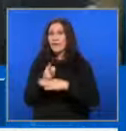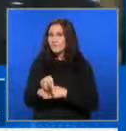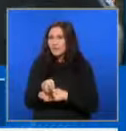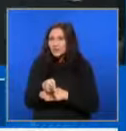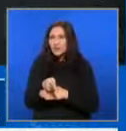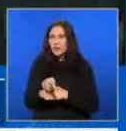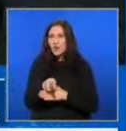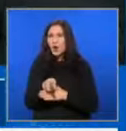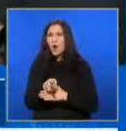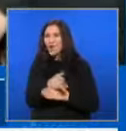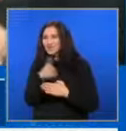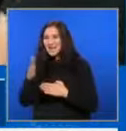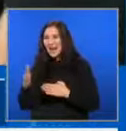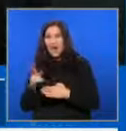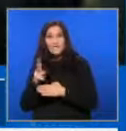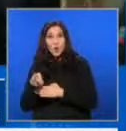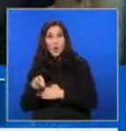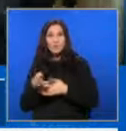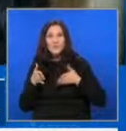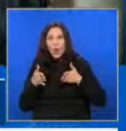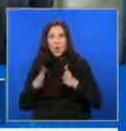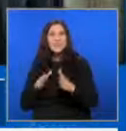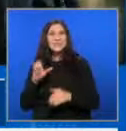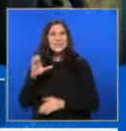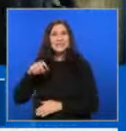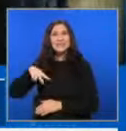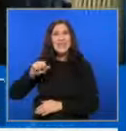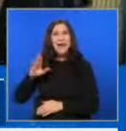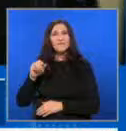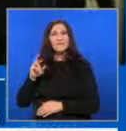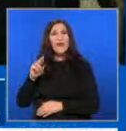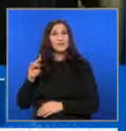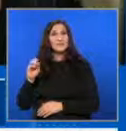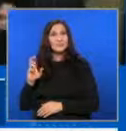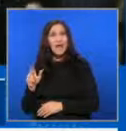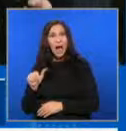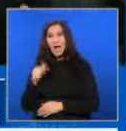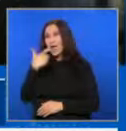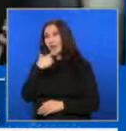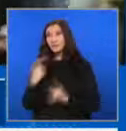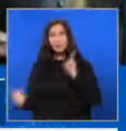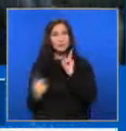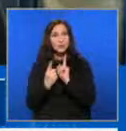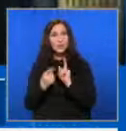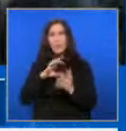от страната на входа, който е от към улица Славянска, и са били лично посрещани от